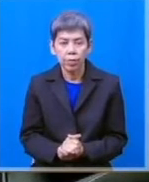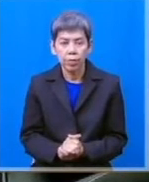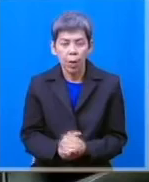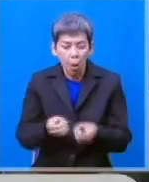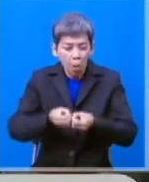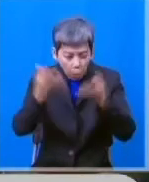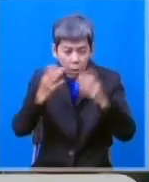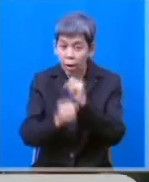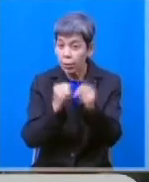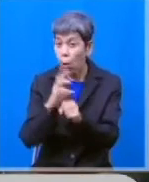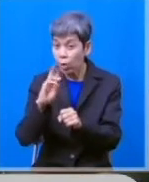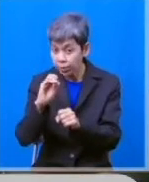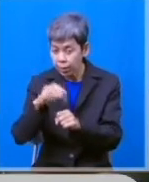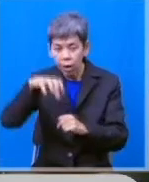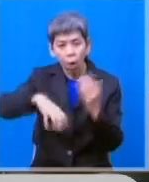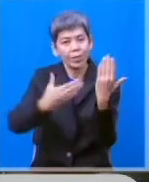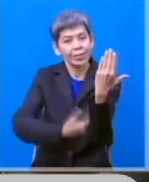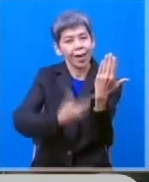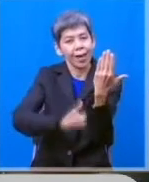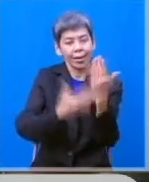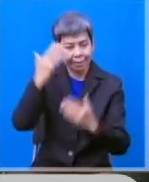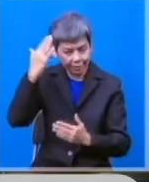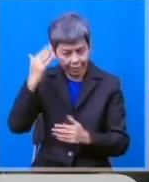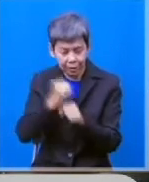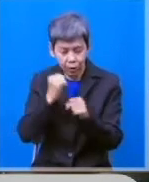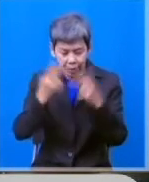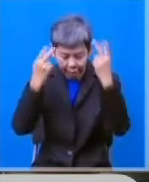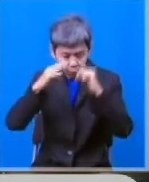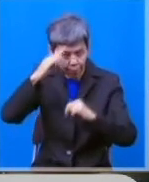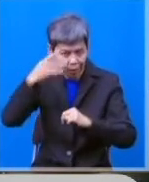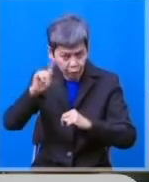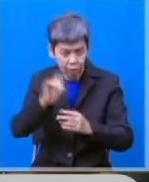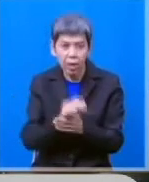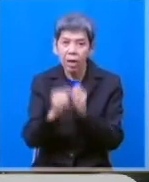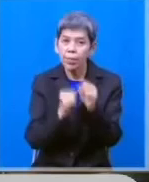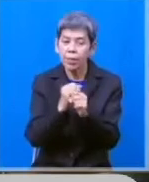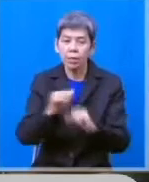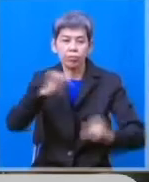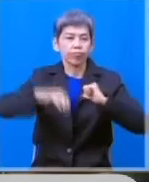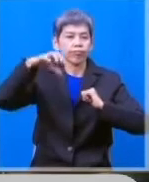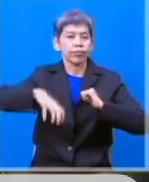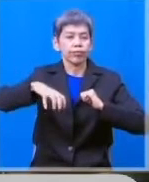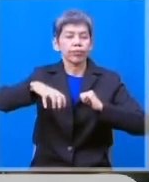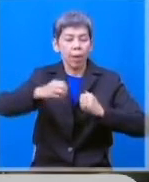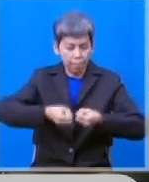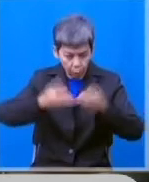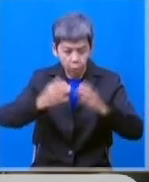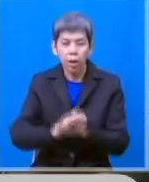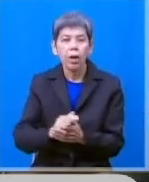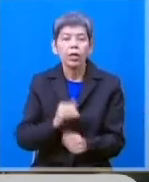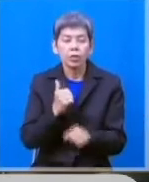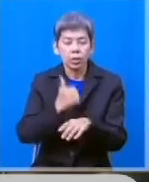ระเบิดปี60กองสลากท่านประยุทธ์ปี60หน้าละครแห่งชาติโรงละครแห่งชาติท่านประยุทธ์นะ